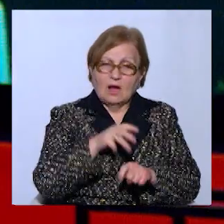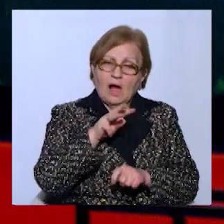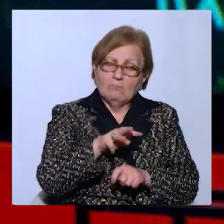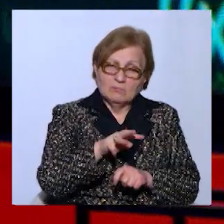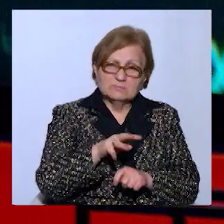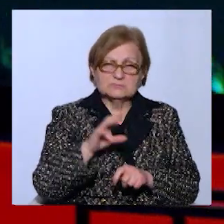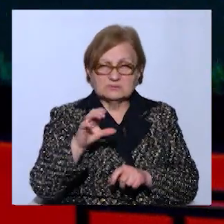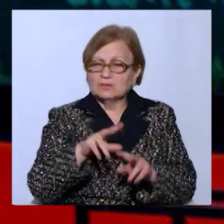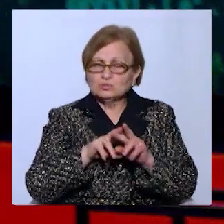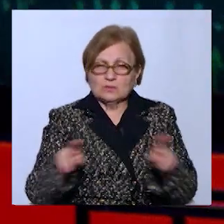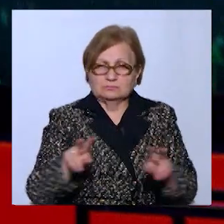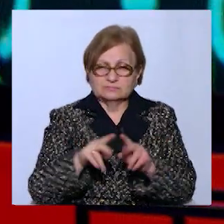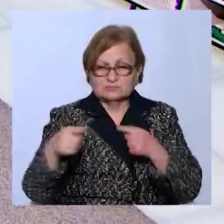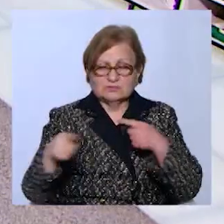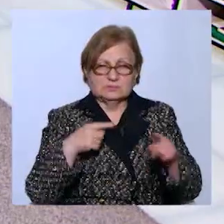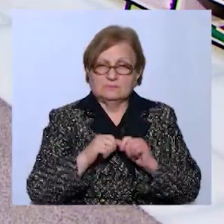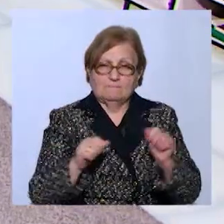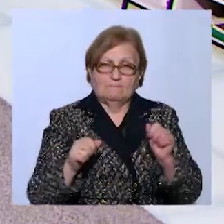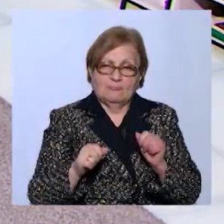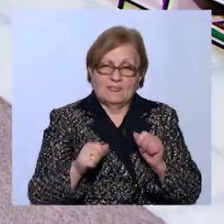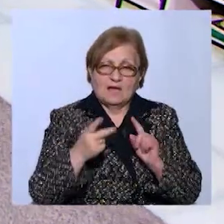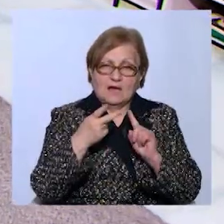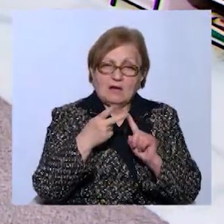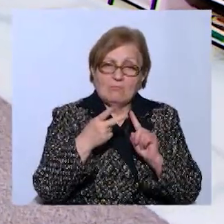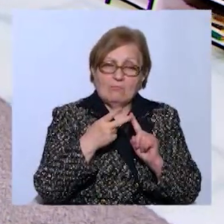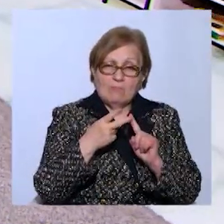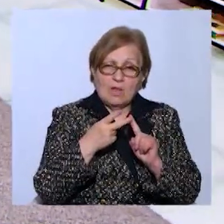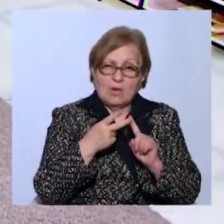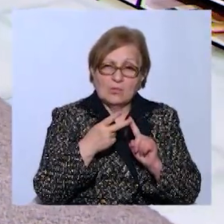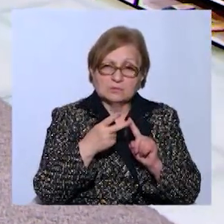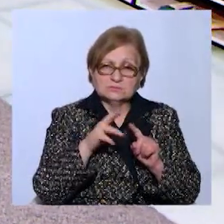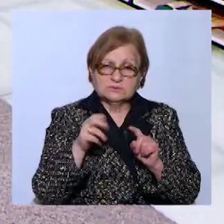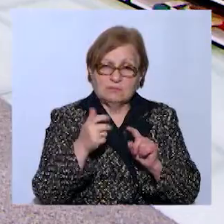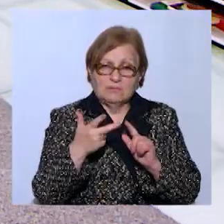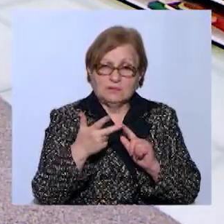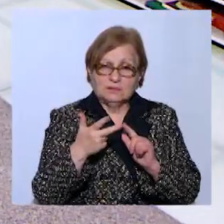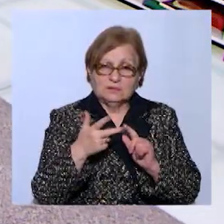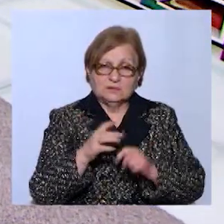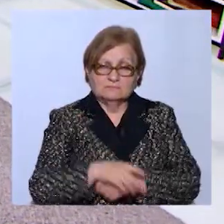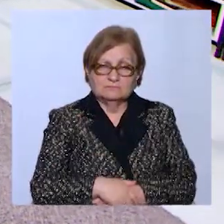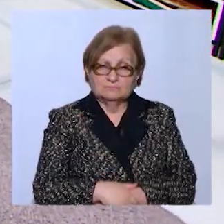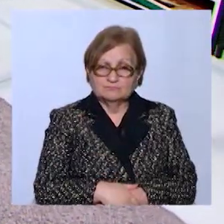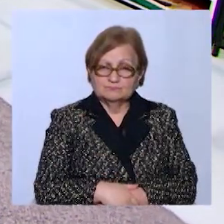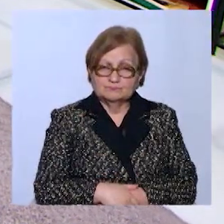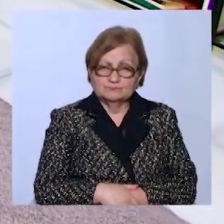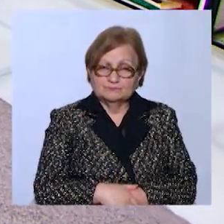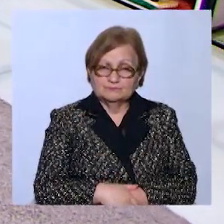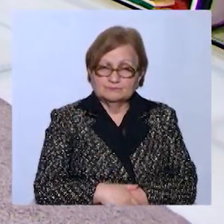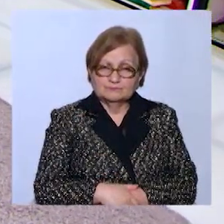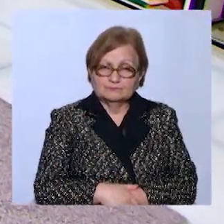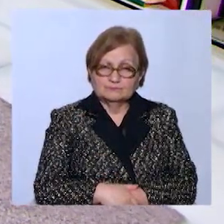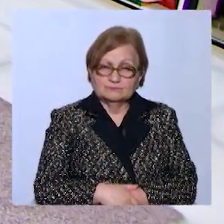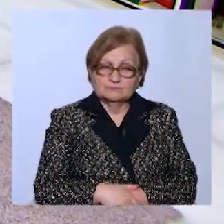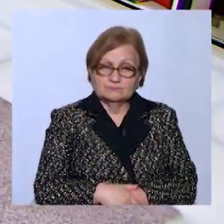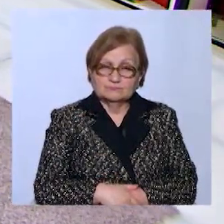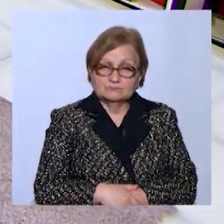კილომეტრებში და ასე შემდეგ მეორისა და მესამის ჯამი მოდი აგერ დავწერ მესამის და მეორის მეორის და